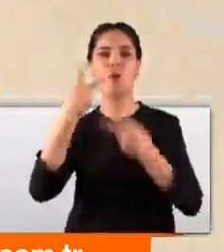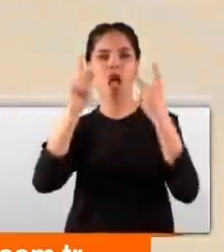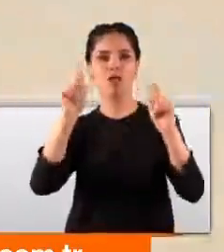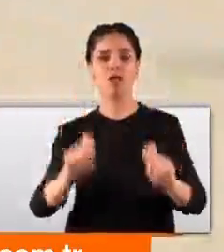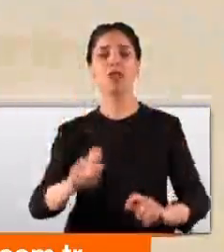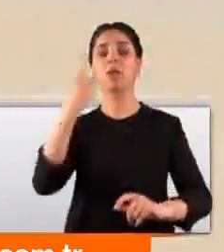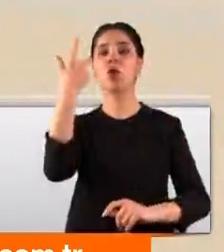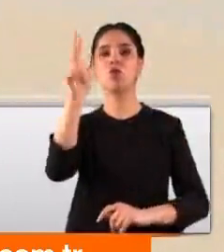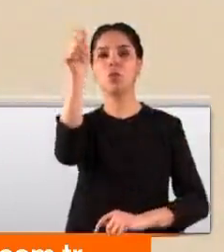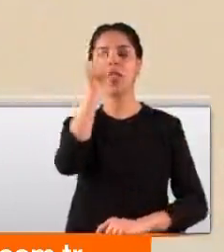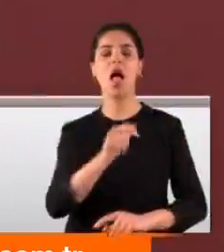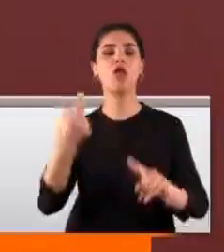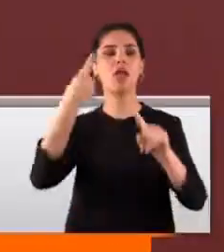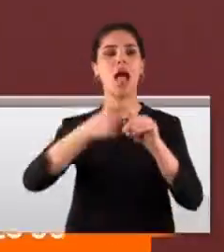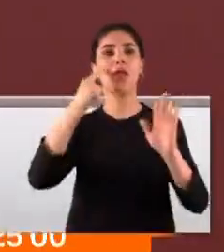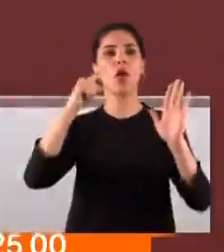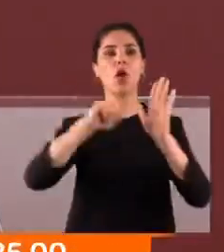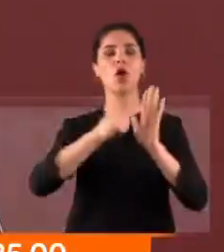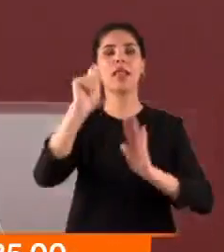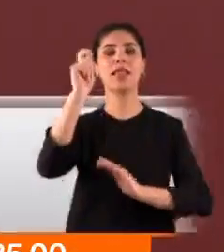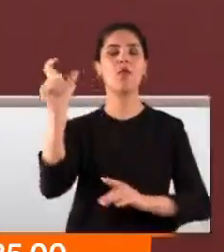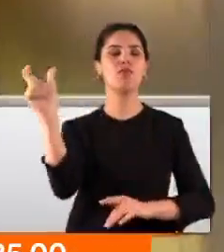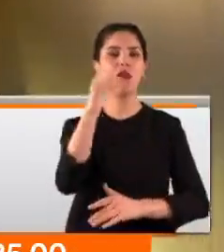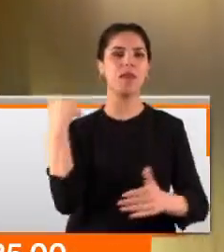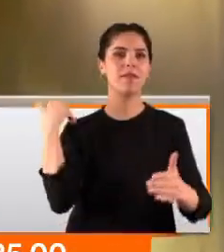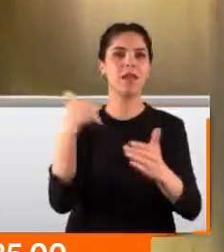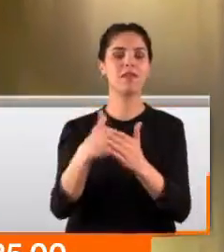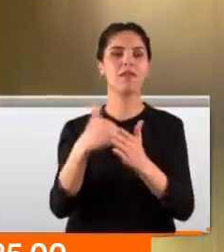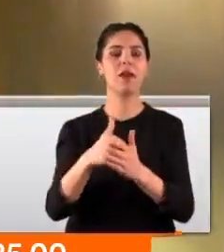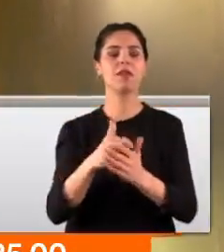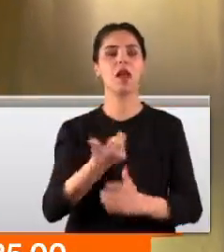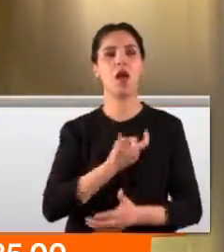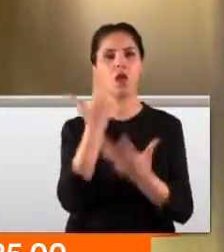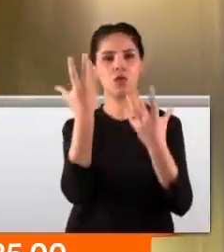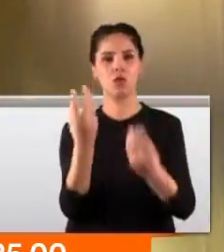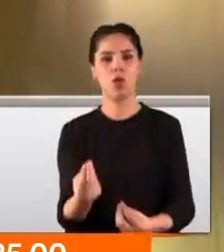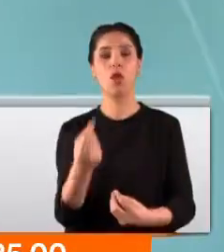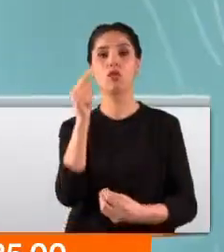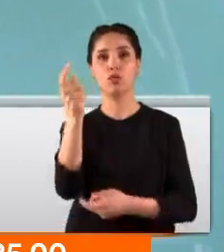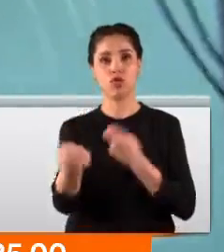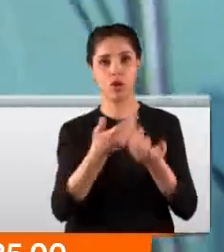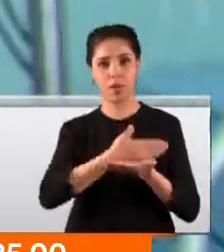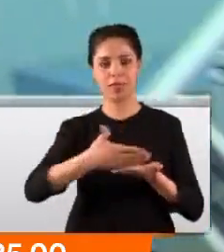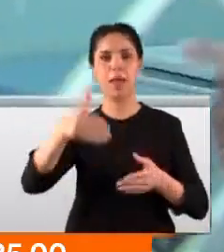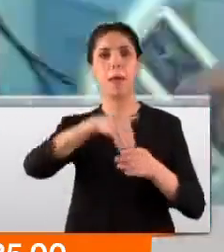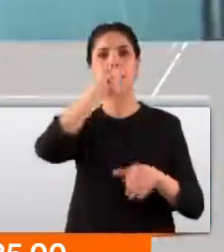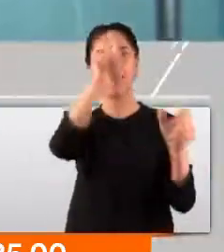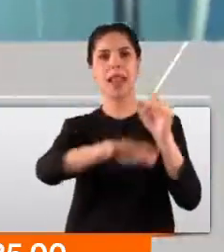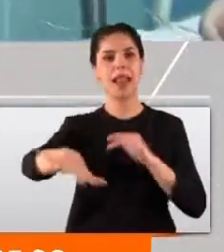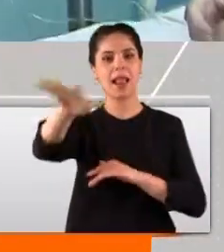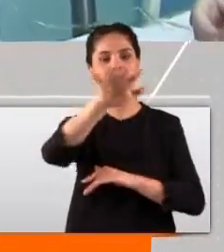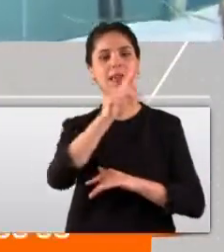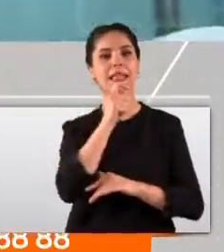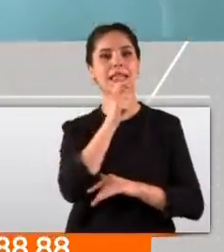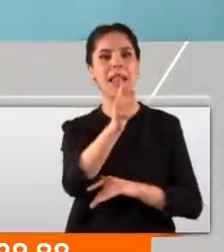ayına kadar hayata geçirilecek. Çalışmalar devam ediyor. Yasal bir çerçeveye milletvekillerimiz tarafından